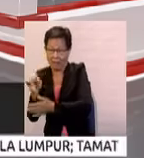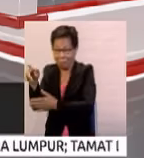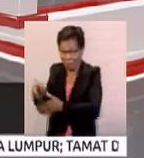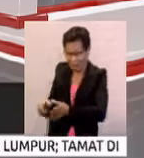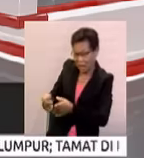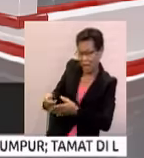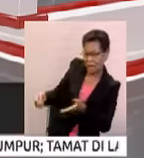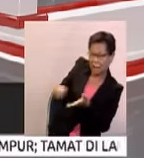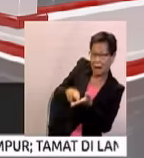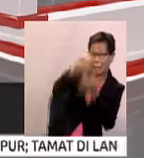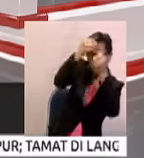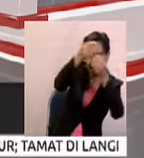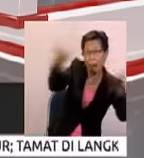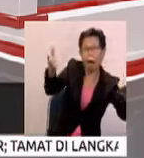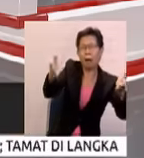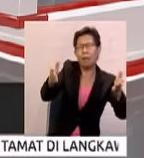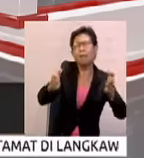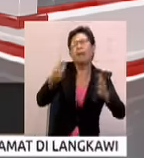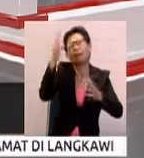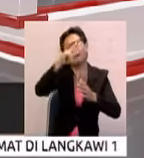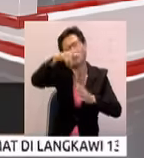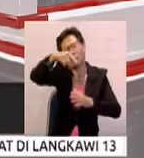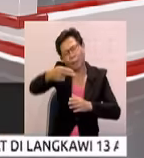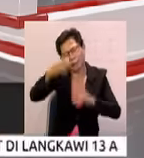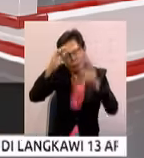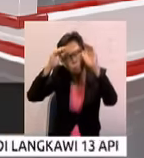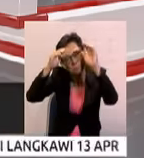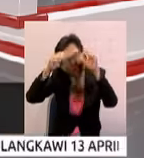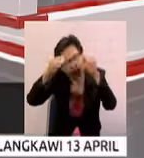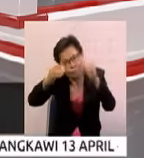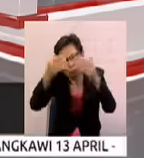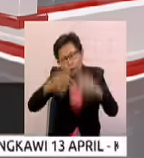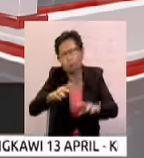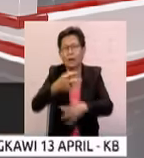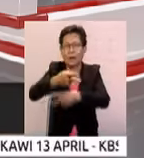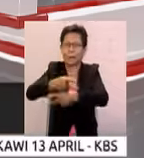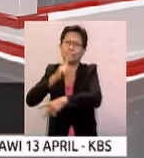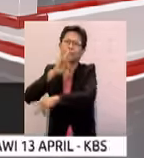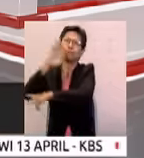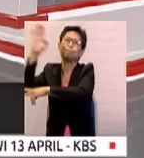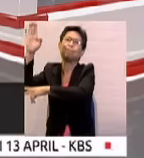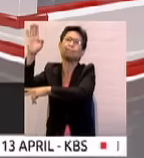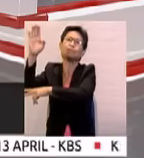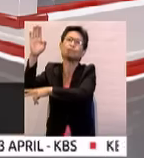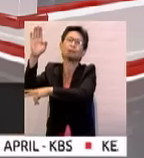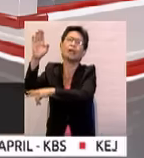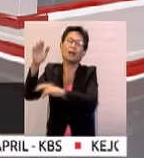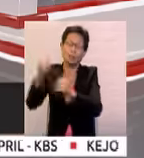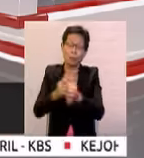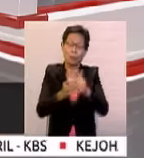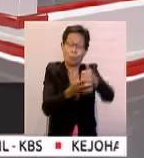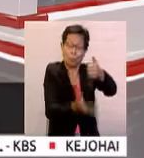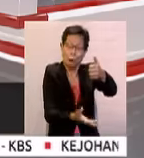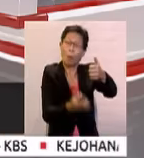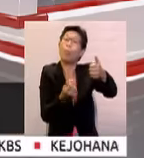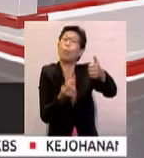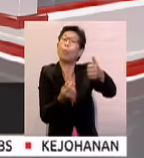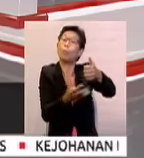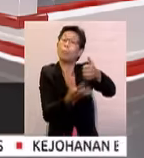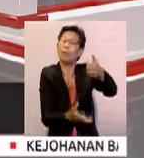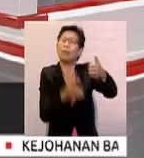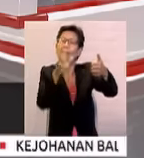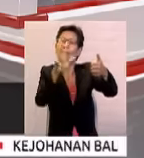satu kenyataan memaklumkan keprihatinan Kerajaan Pakatan Harapan telah mengotakkan komitmen ini dengan melibatkan peruntukan kewangan